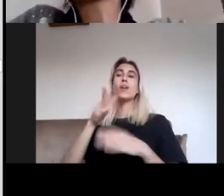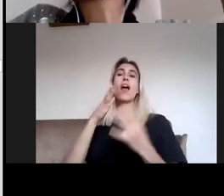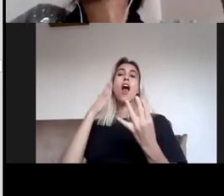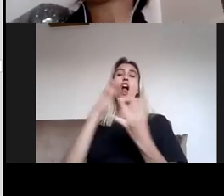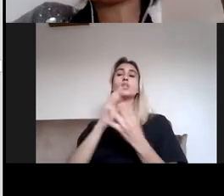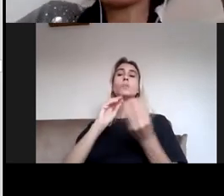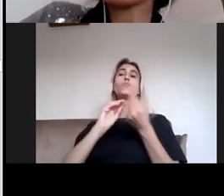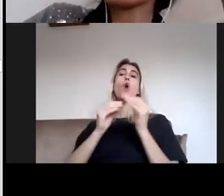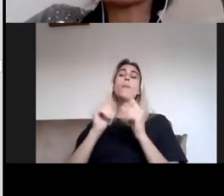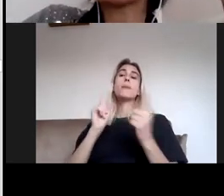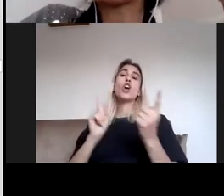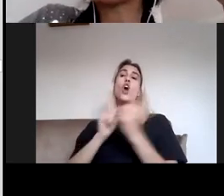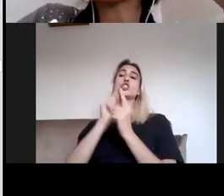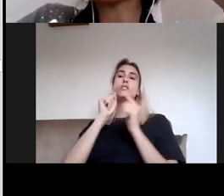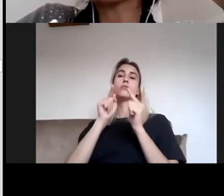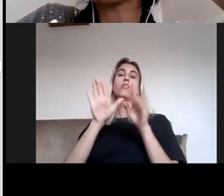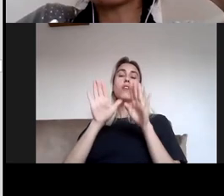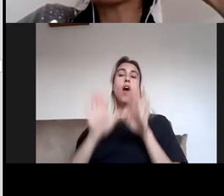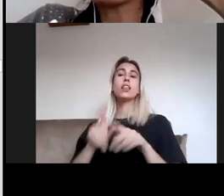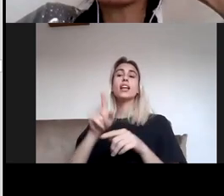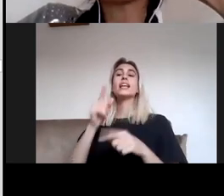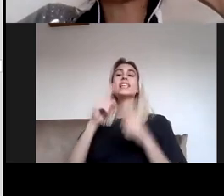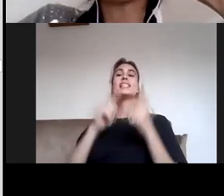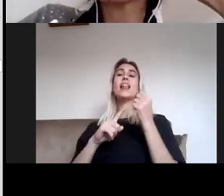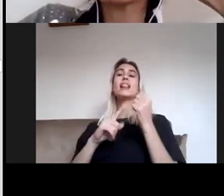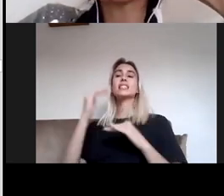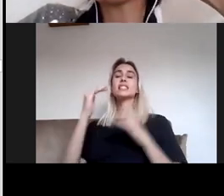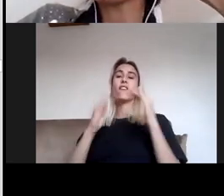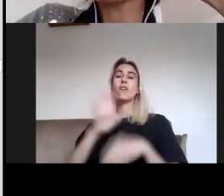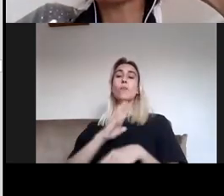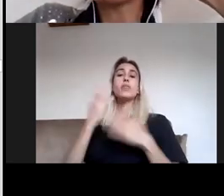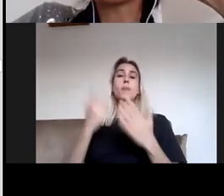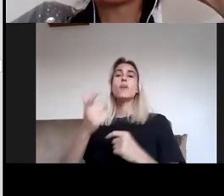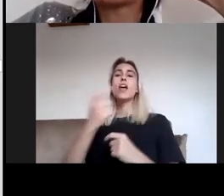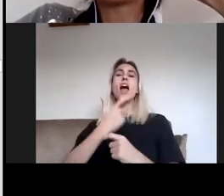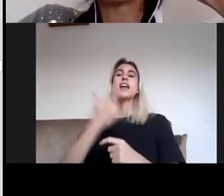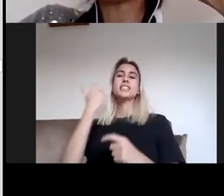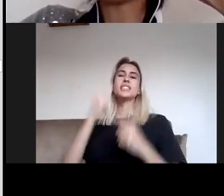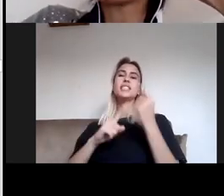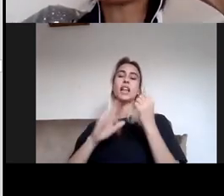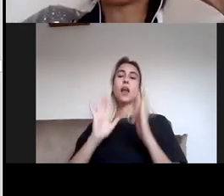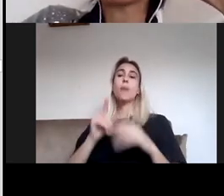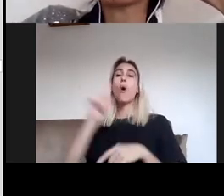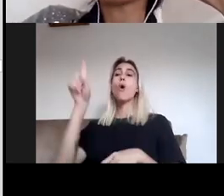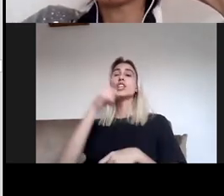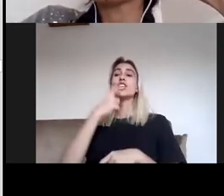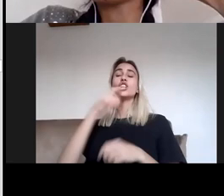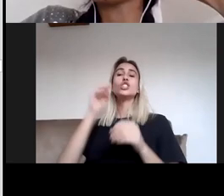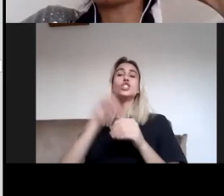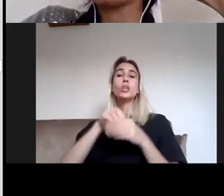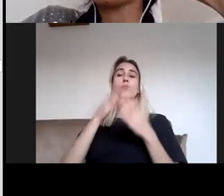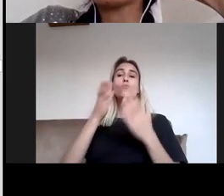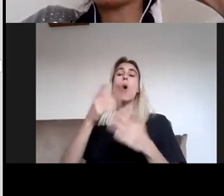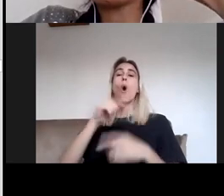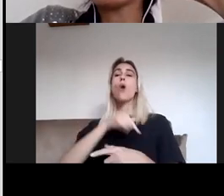erişilebilirlik sorunuyla karşı karşıya kaldıklarına ilişkin bir istatistik var. Ama bu tabii biraz eski bir istatistik ama hani 10 yıl içerisinde acaba bu oranlar ne